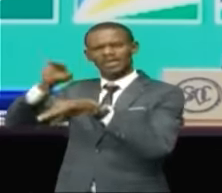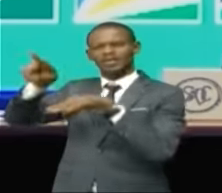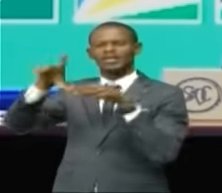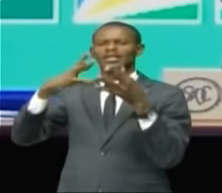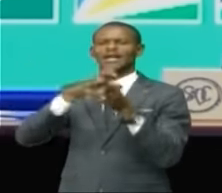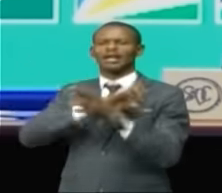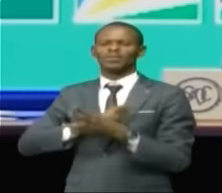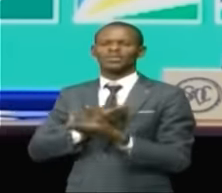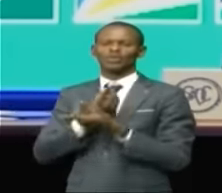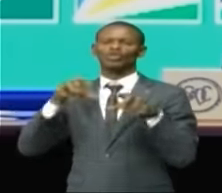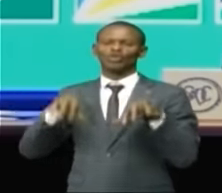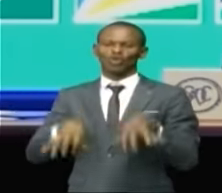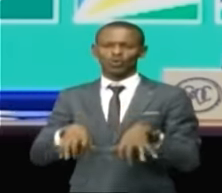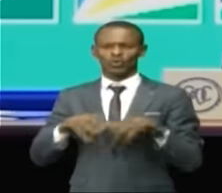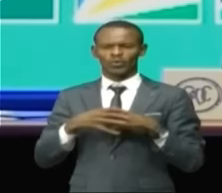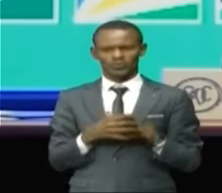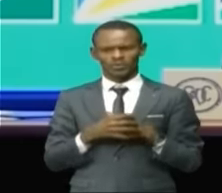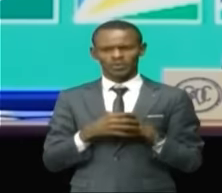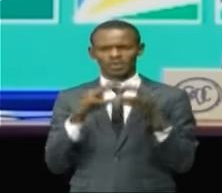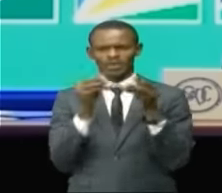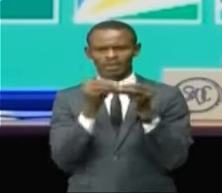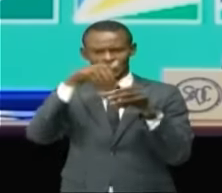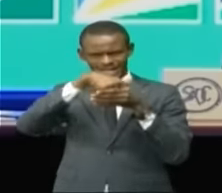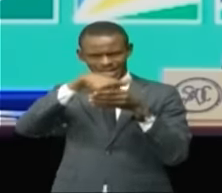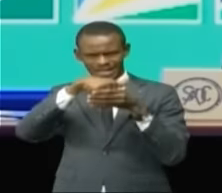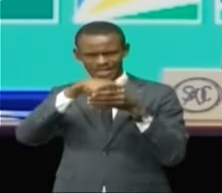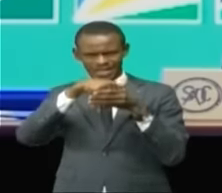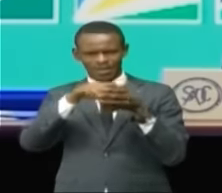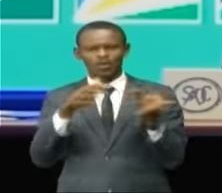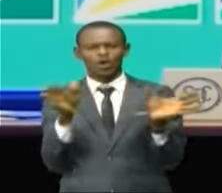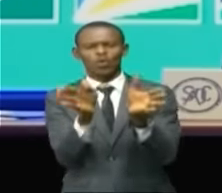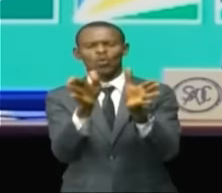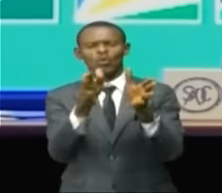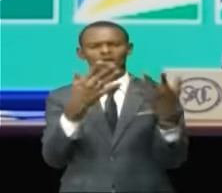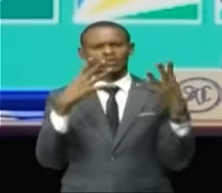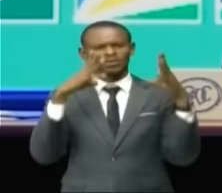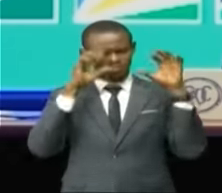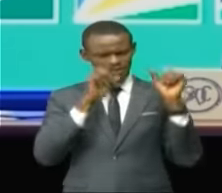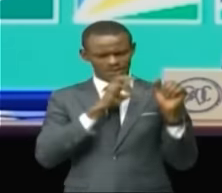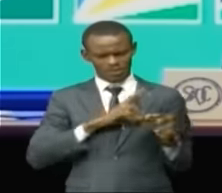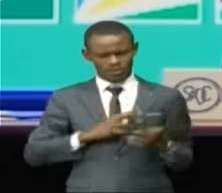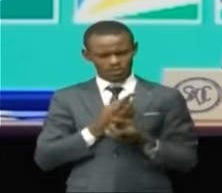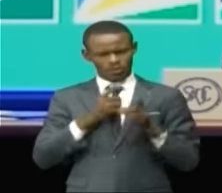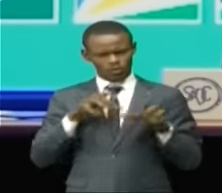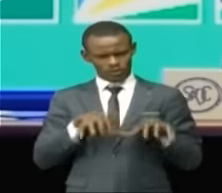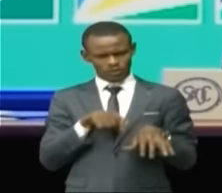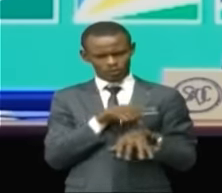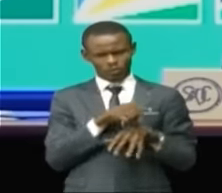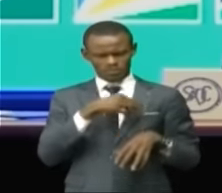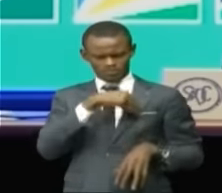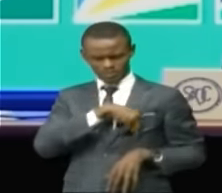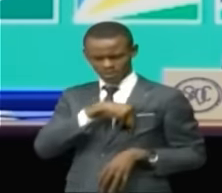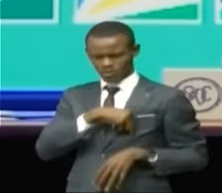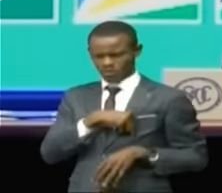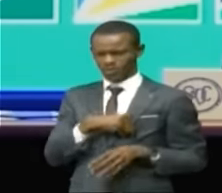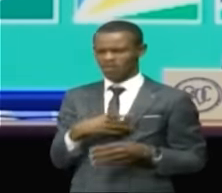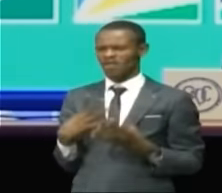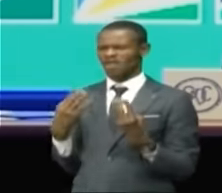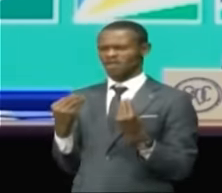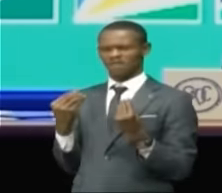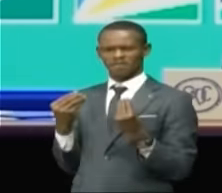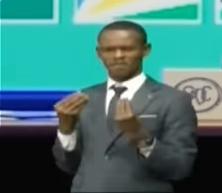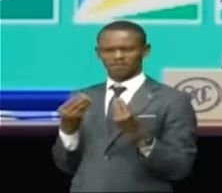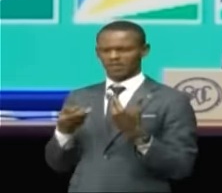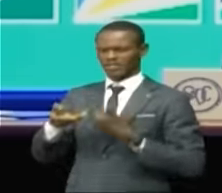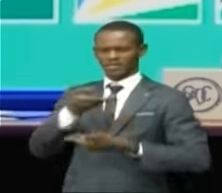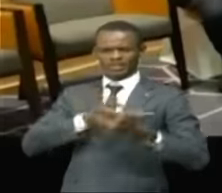SADC a aussi encouragé le président angolais João Lourenço à poursuivre sa mission de facilitation dans le cadre